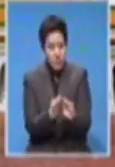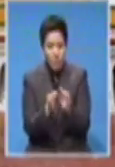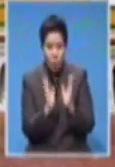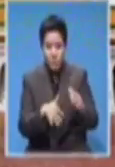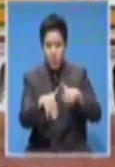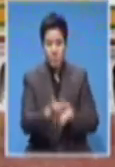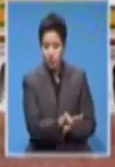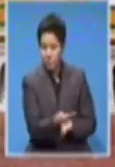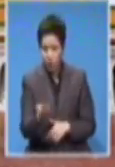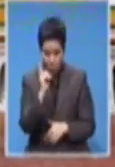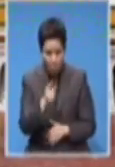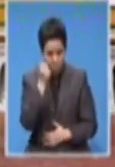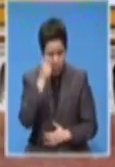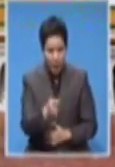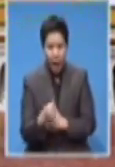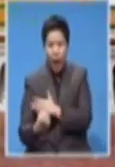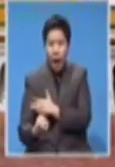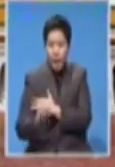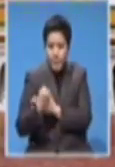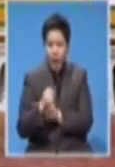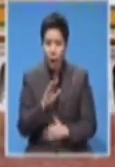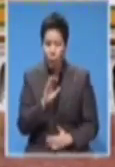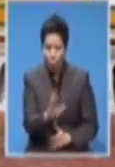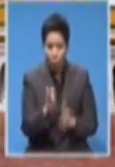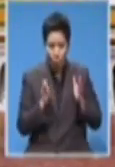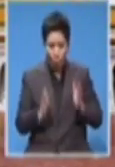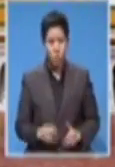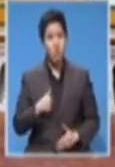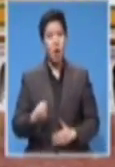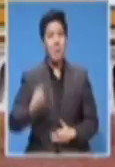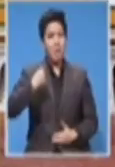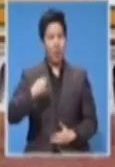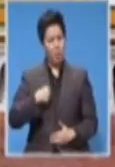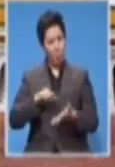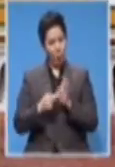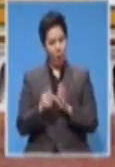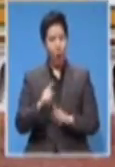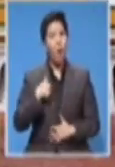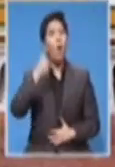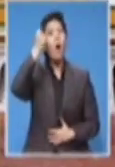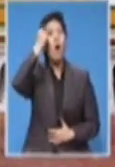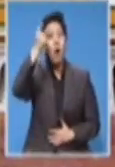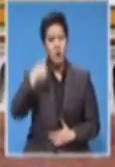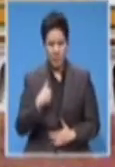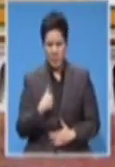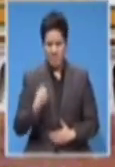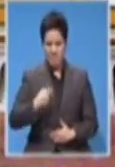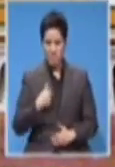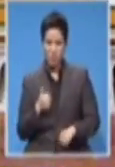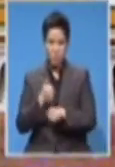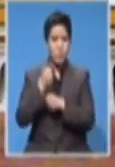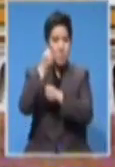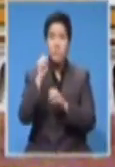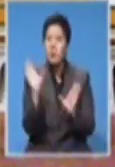จว่าท่านใช้อำนาจของท่านผ่านผู้แทนของท่านผ่านสภาอะไรก็แล้วแต่นะครับเพราะนั้นสิ่งเหล่านี้เป็นสิ่งที่ต้องสร้างความเข้าใ